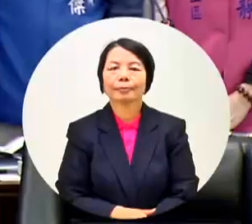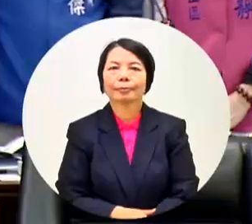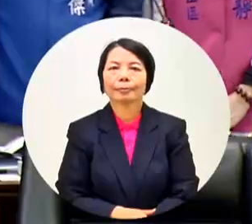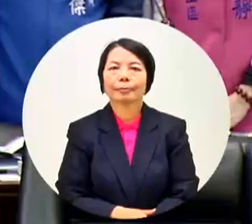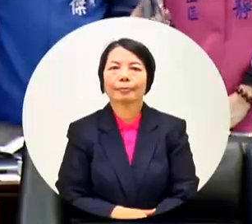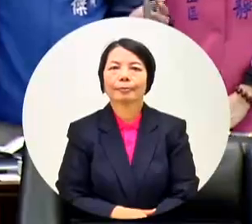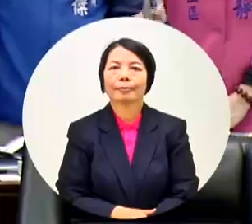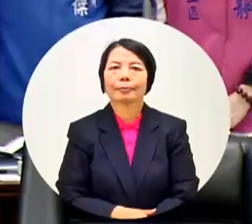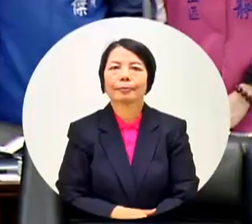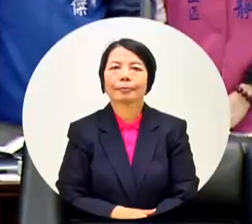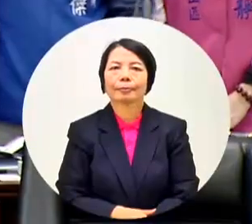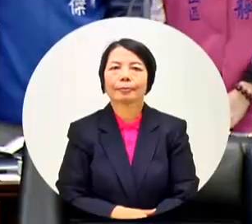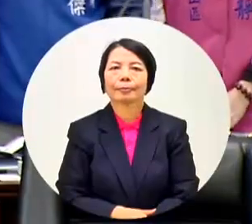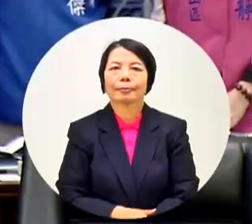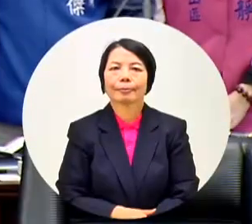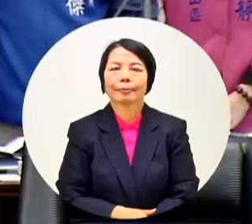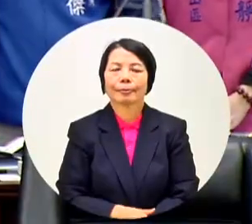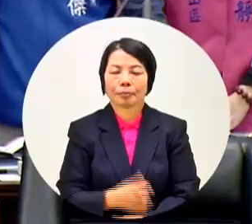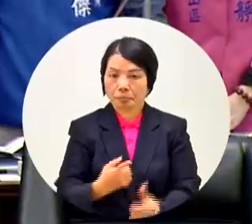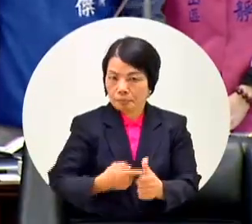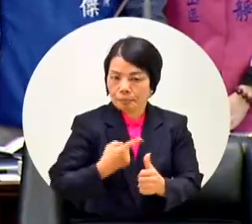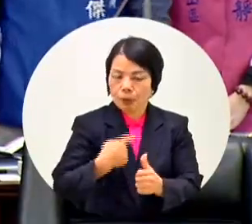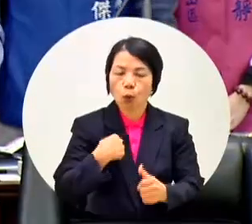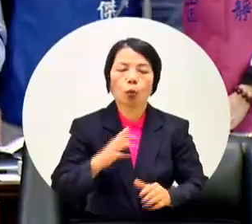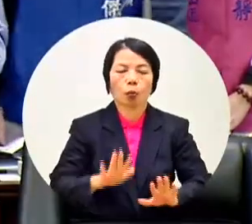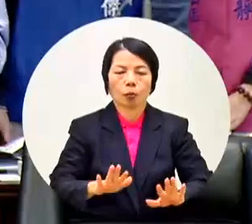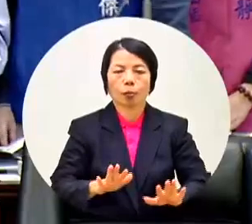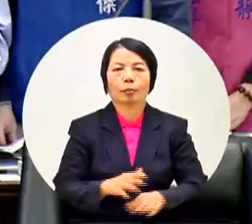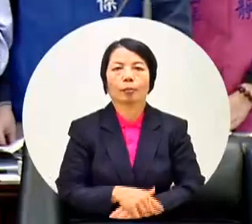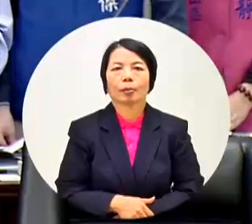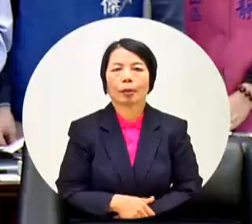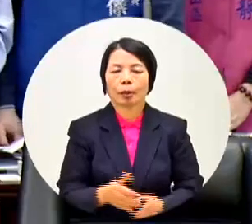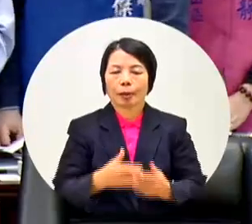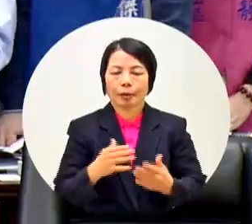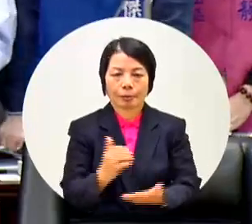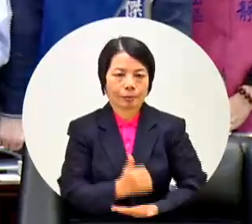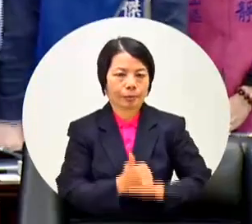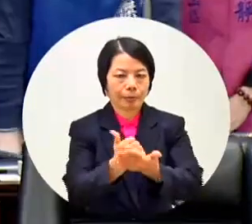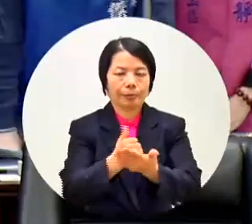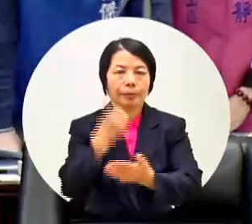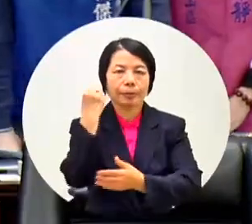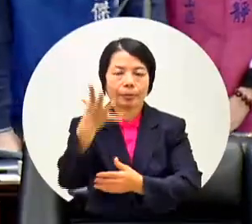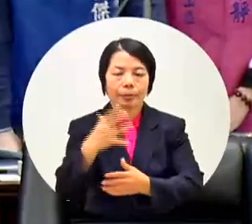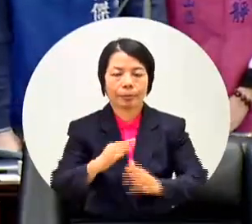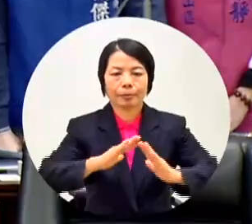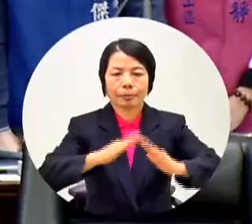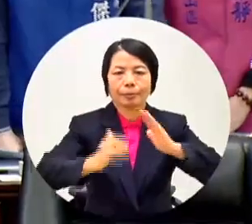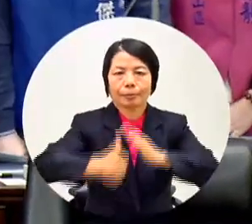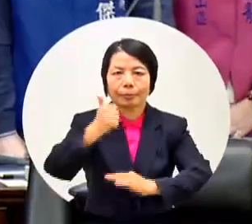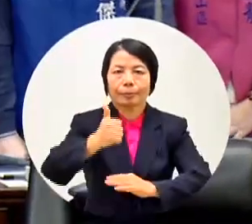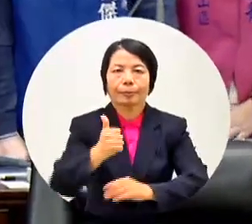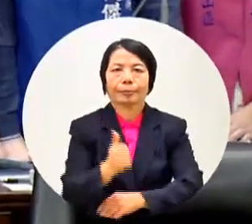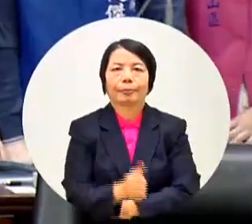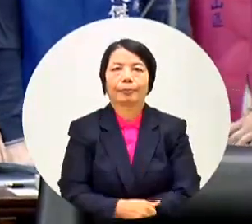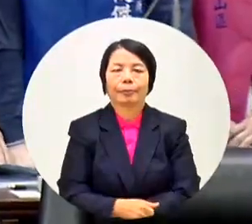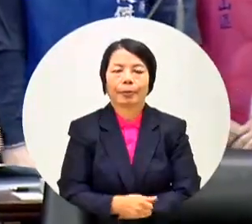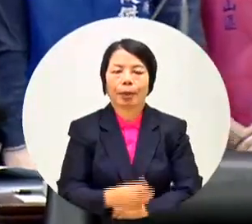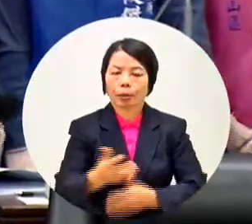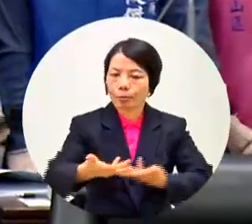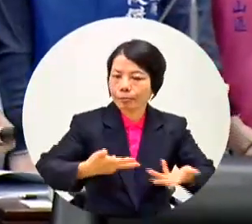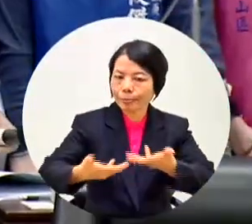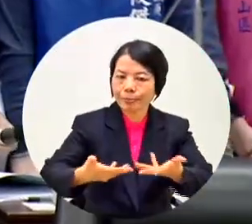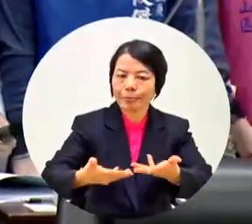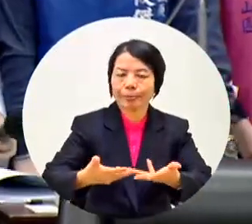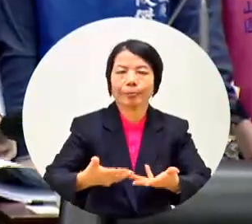首先，本席要在这边先肯定一下我们新的市长的，施政。我看到媒体有报道，我们